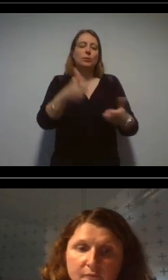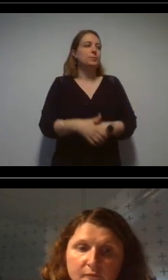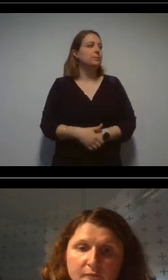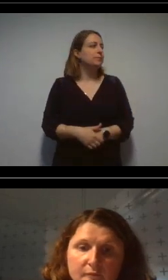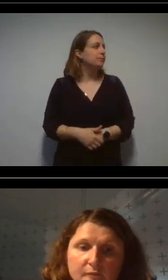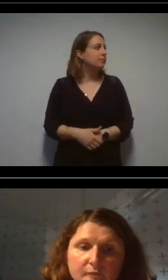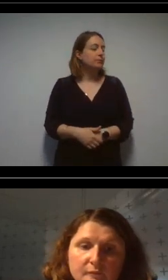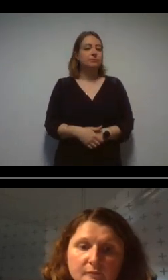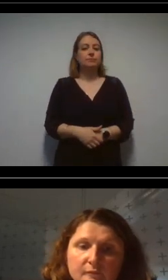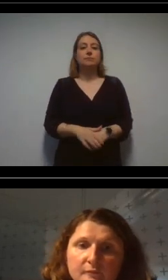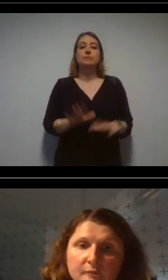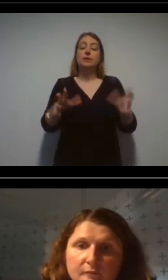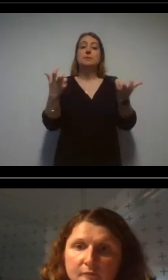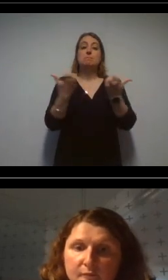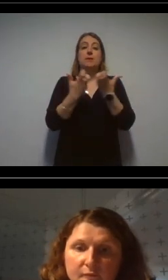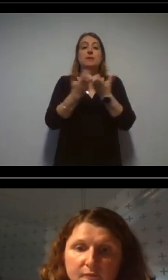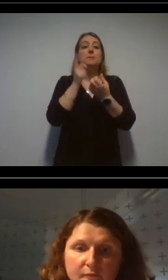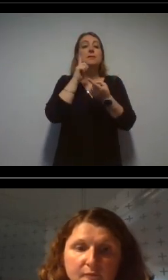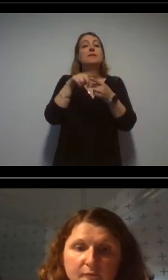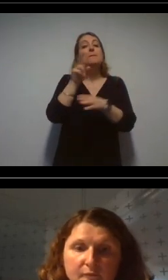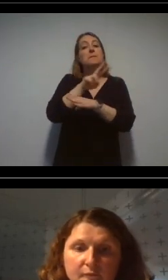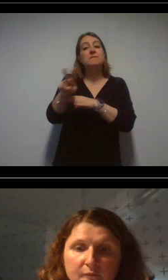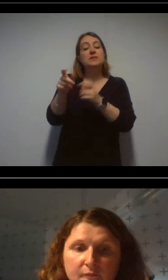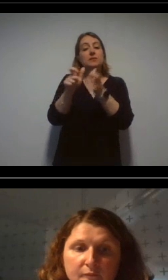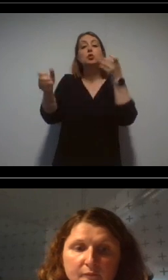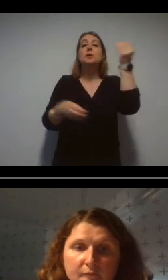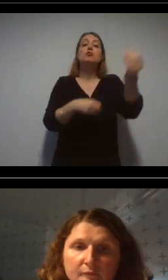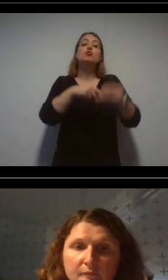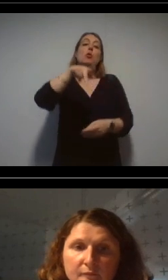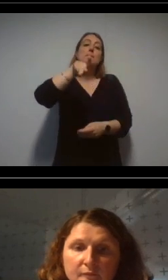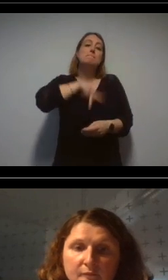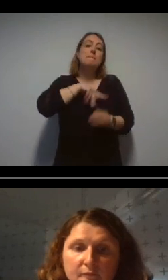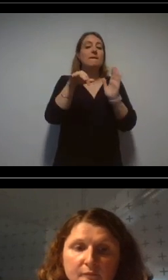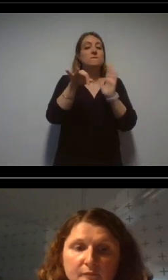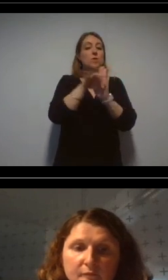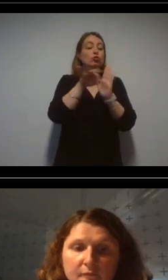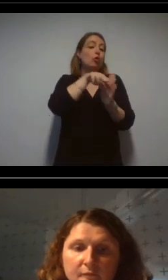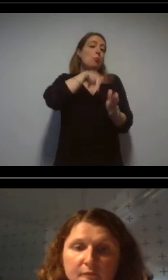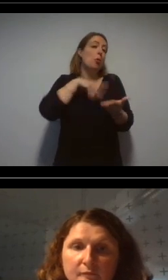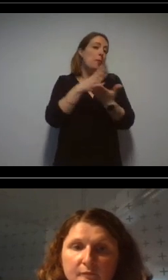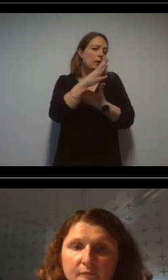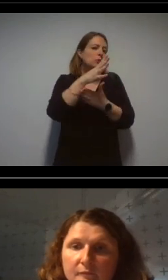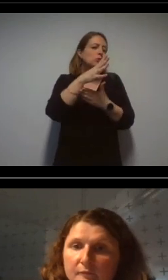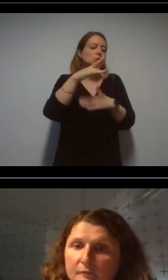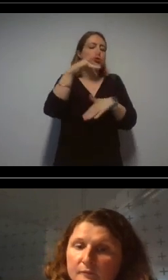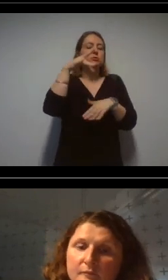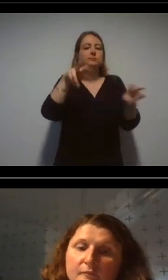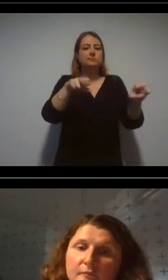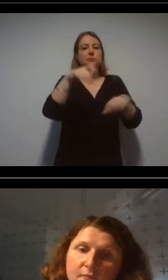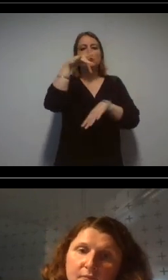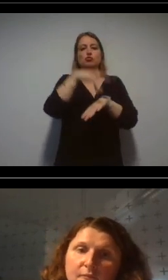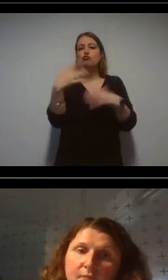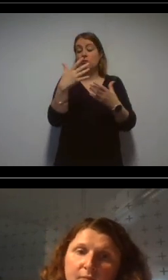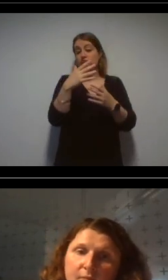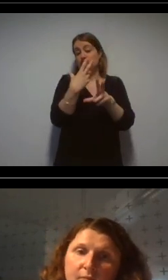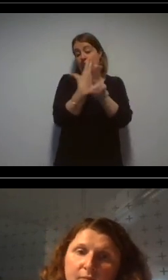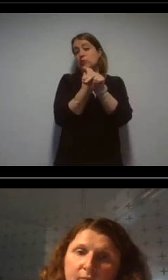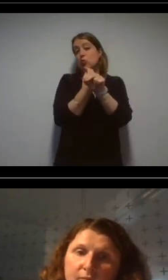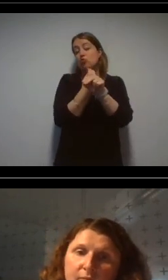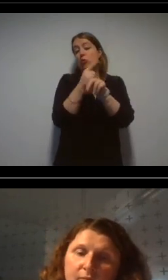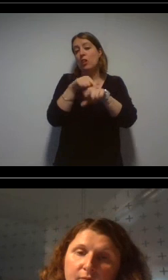visites d'entreprise ou ma fonction, mon parcours, il est arrivé qu'il y ait des échanges en visio, comme je vous le dis, et c'est toujours le cas, ce qui permet à chacun d'être engagé,